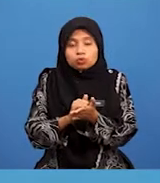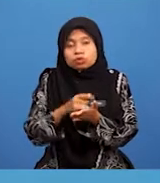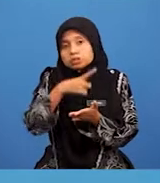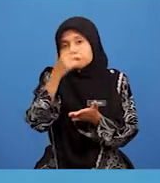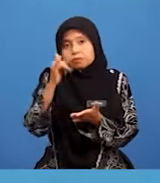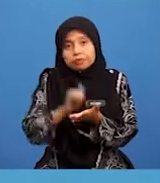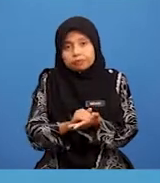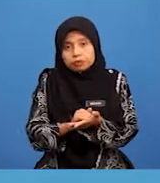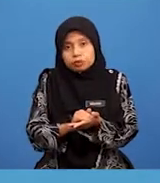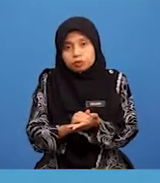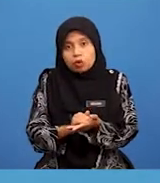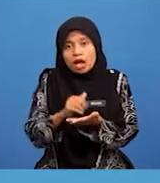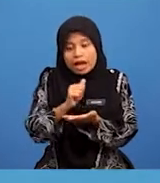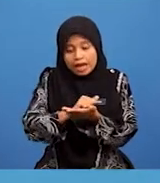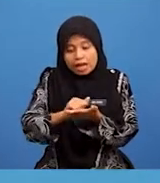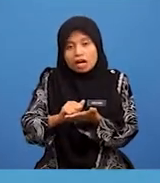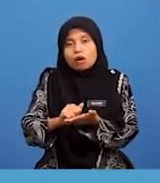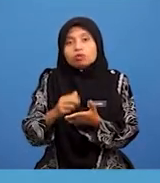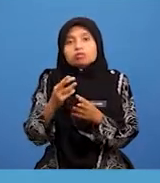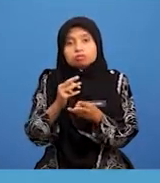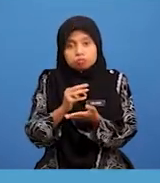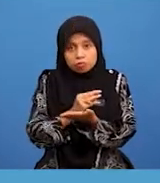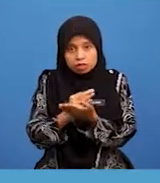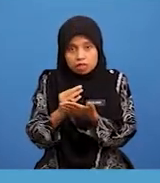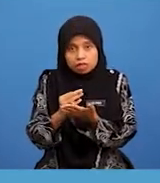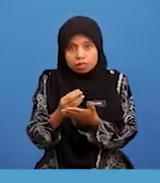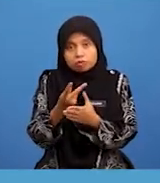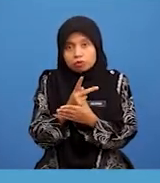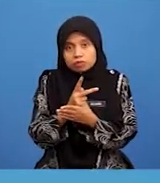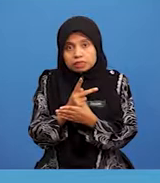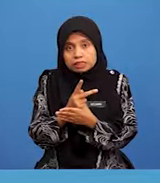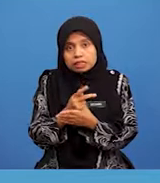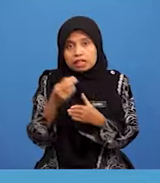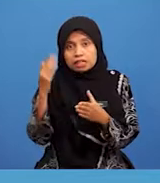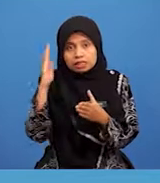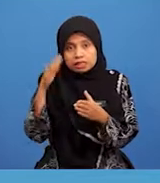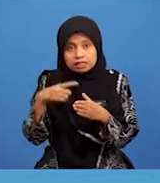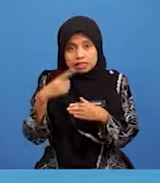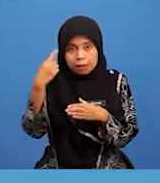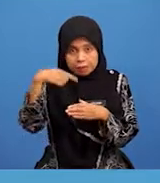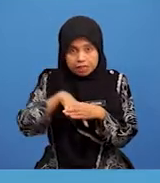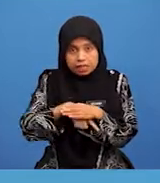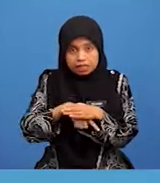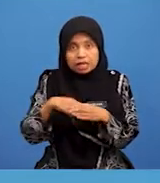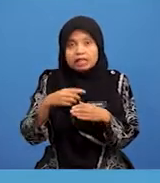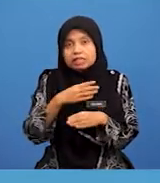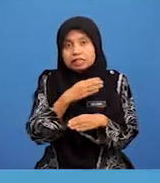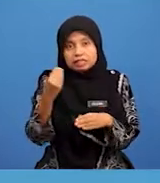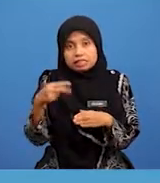itu, akaun modal perkongsi akan didebitkan manakala akaun realisasi